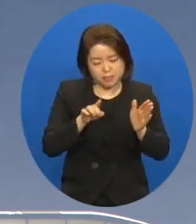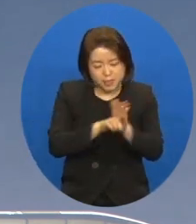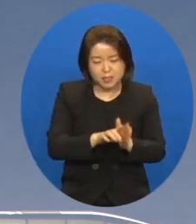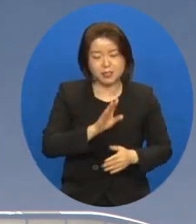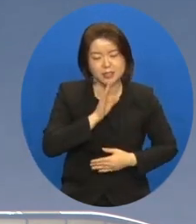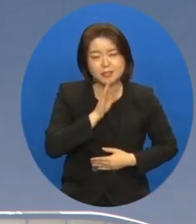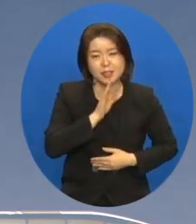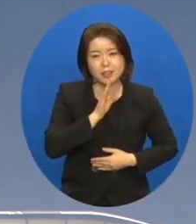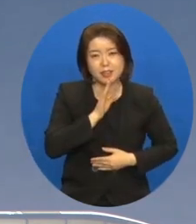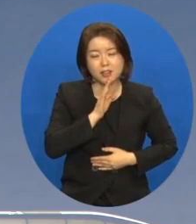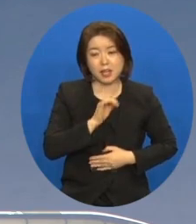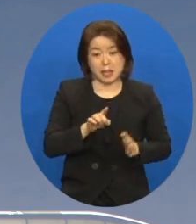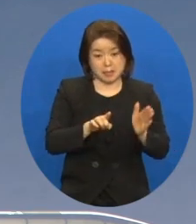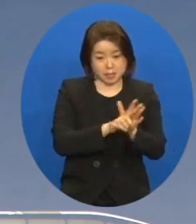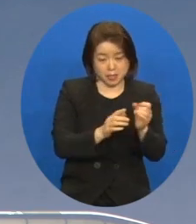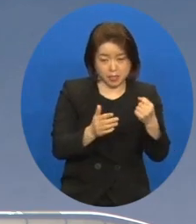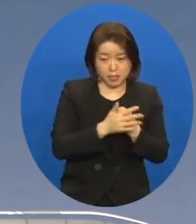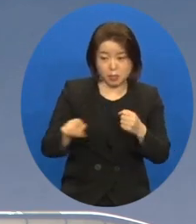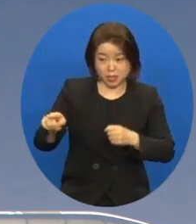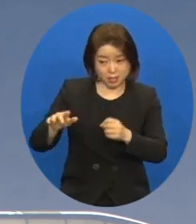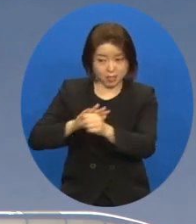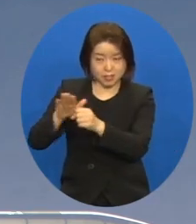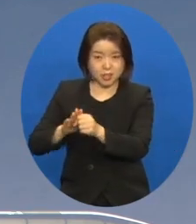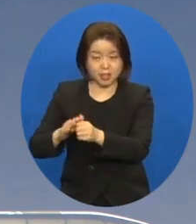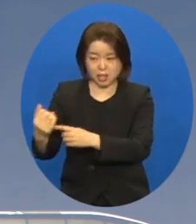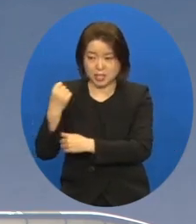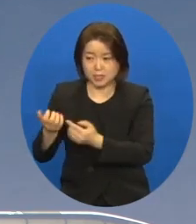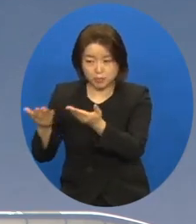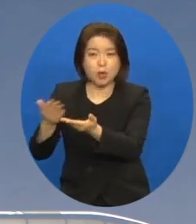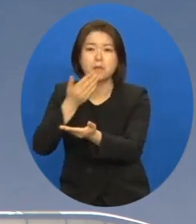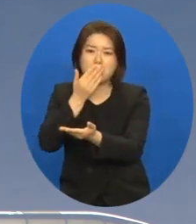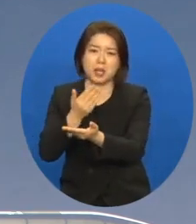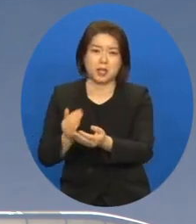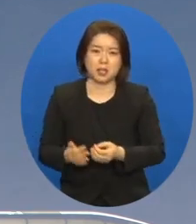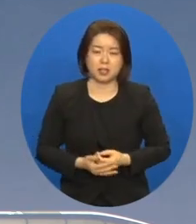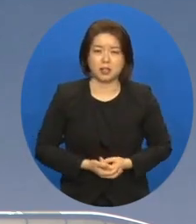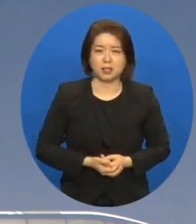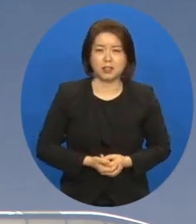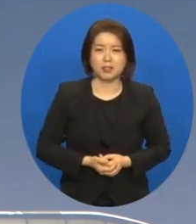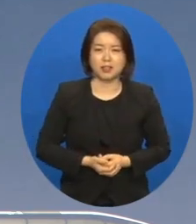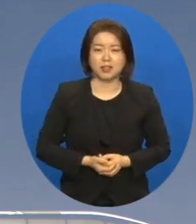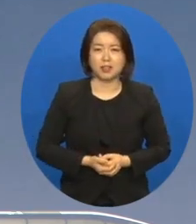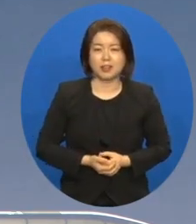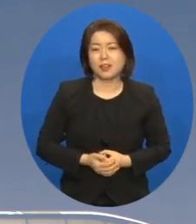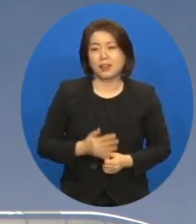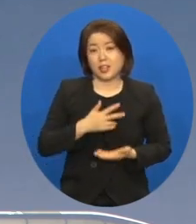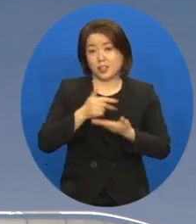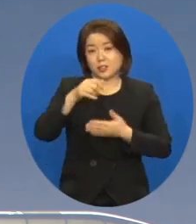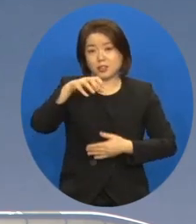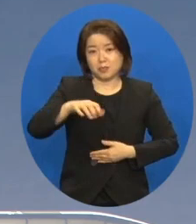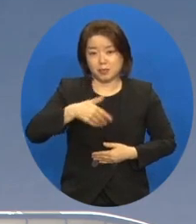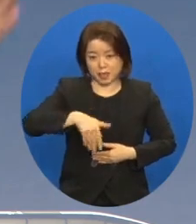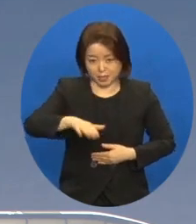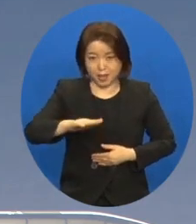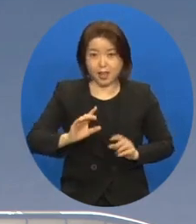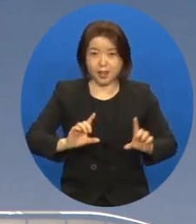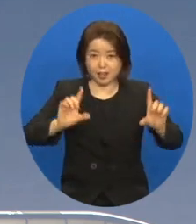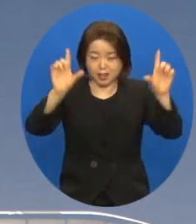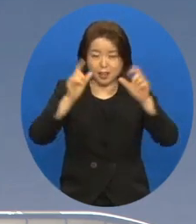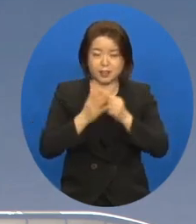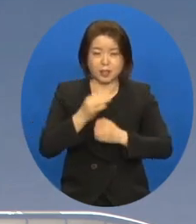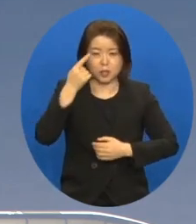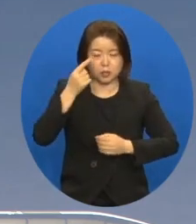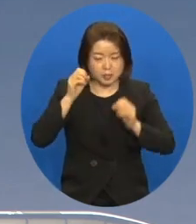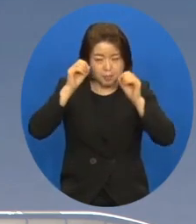믿으니까 사랑할 수 있는 힘이 나오는 겁니다. 여러분 주님 앞에 갈 날을 눈이 열리고